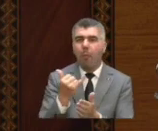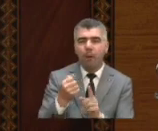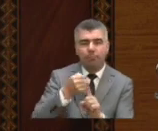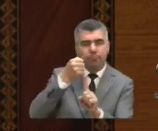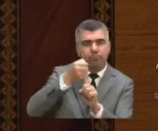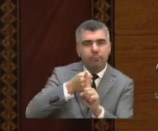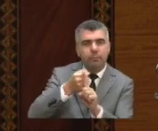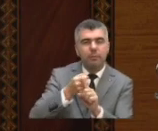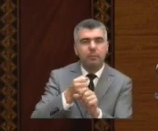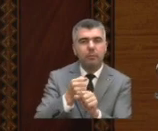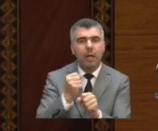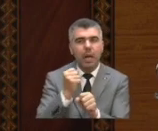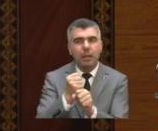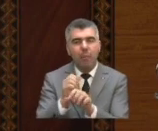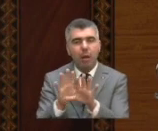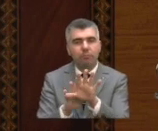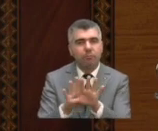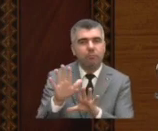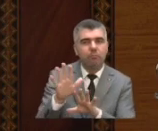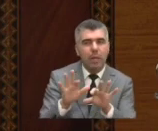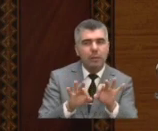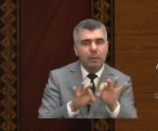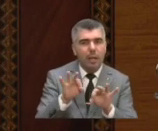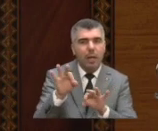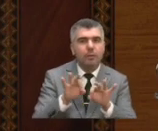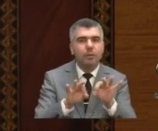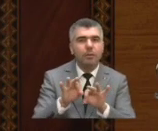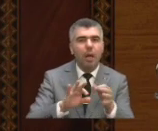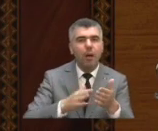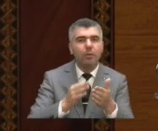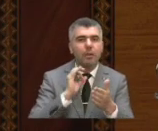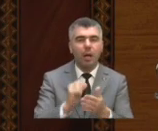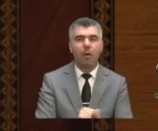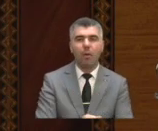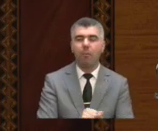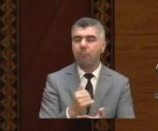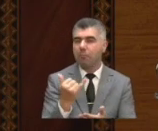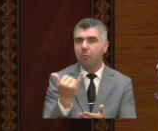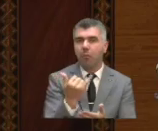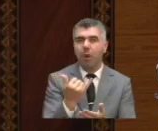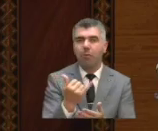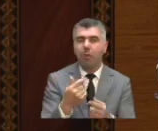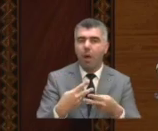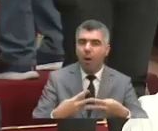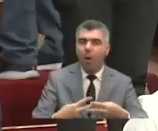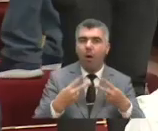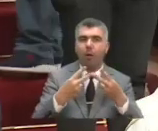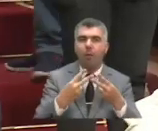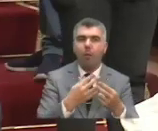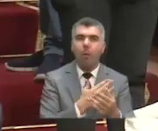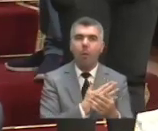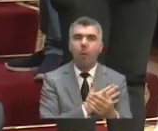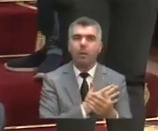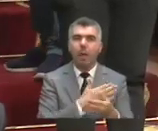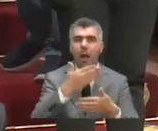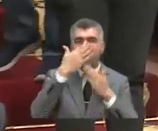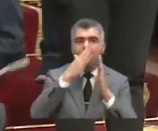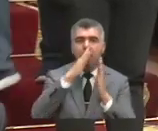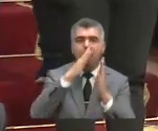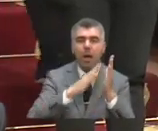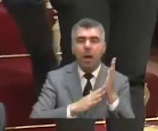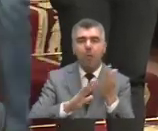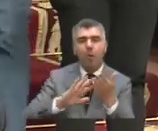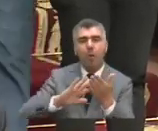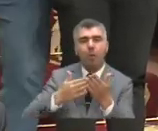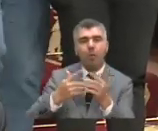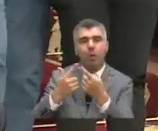الاوراش الاستراتيجيه الكبرى بهدف تحصين وتطوير مؤهلاتنا الوطنيه على كافه